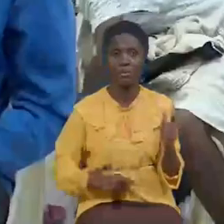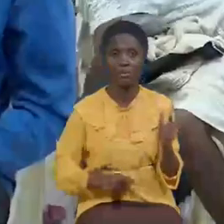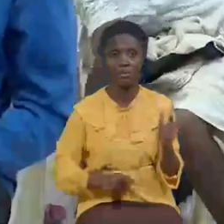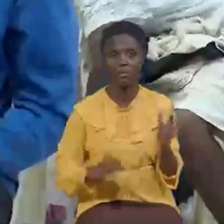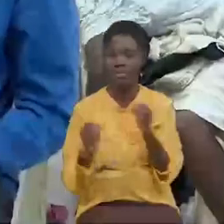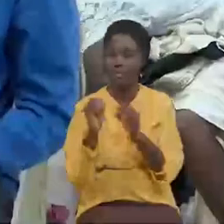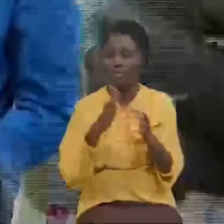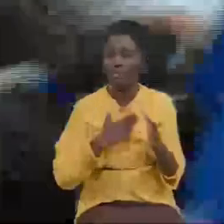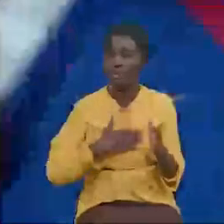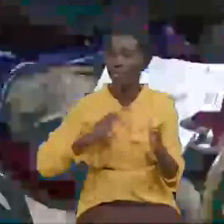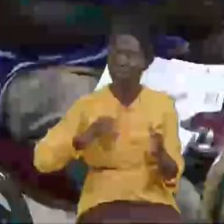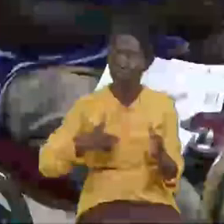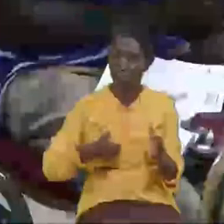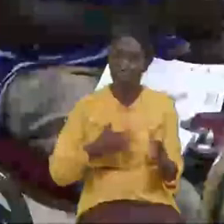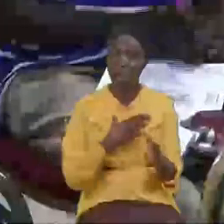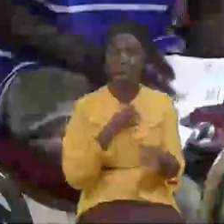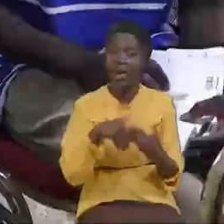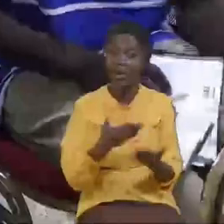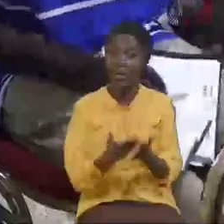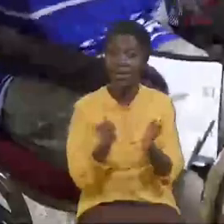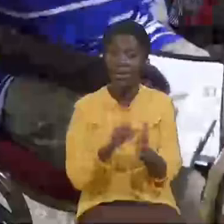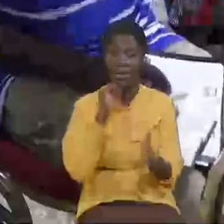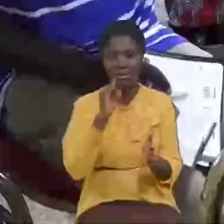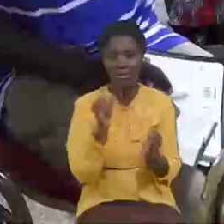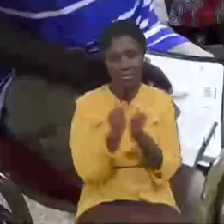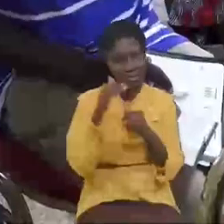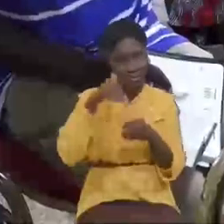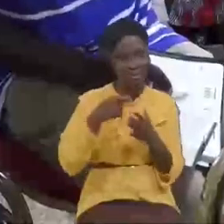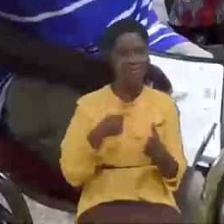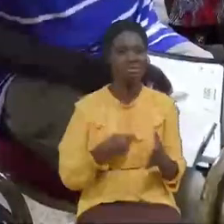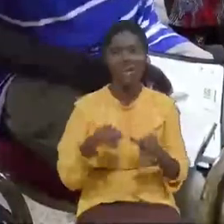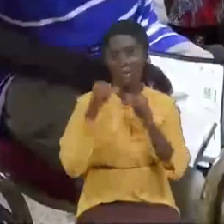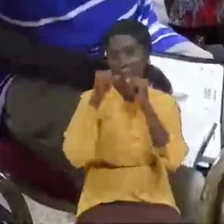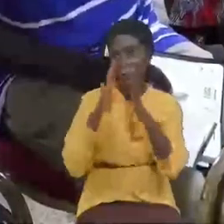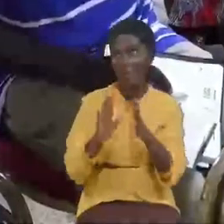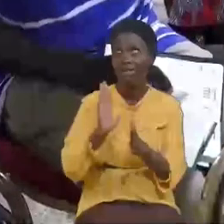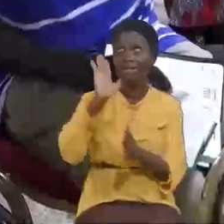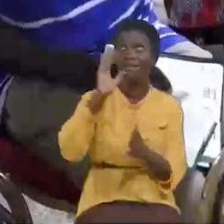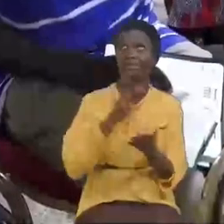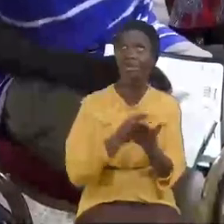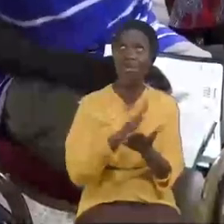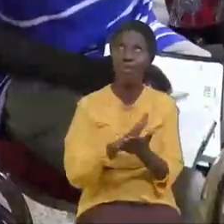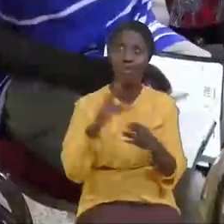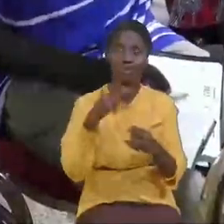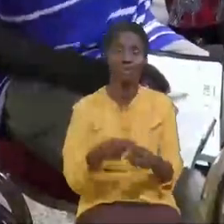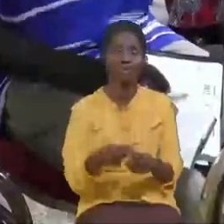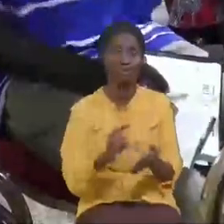Et verset 1. Mon âme bénit l'Éternel. Que tout ce qui est en